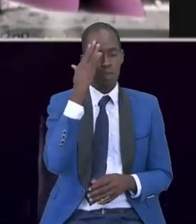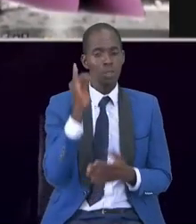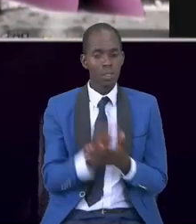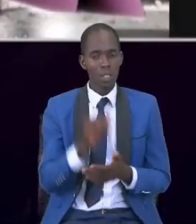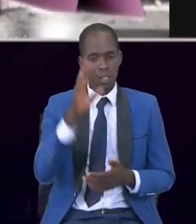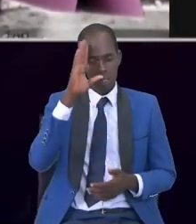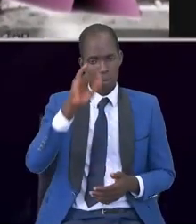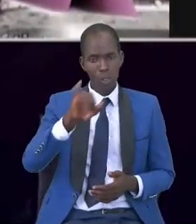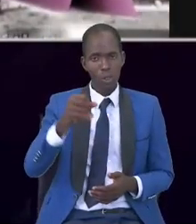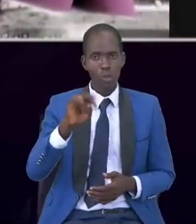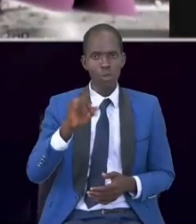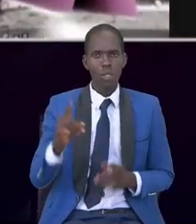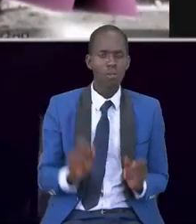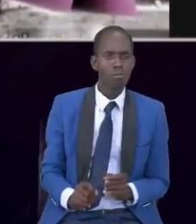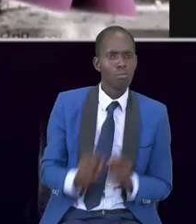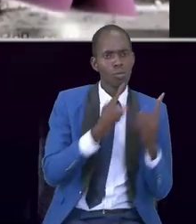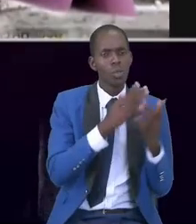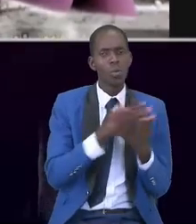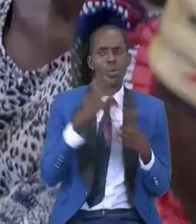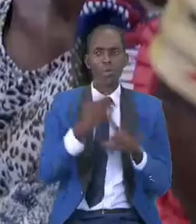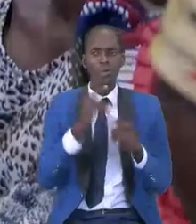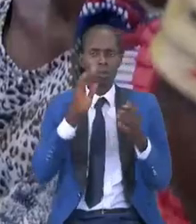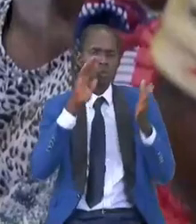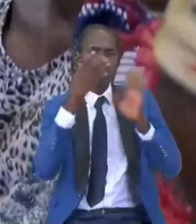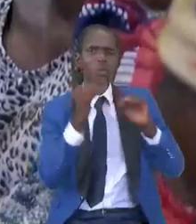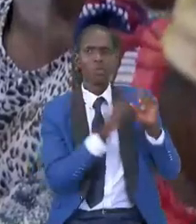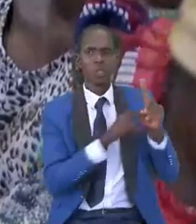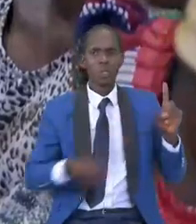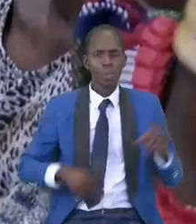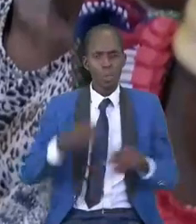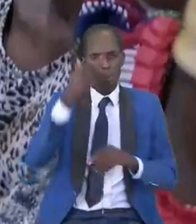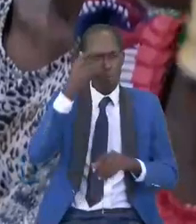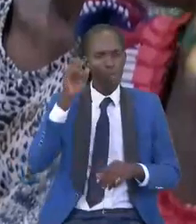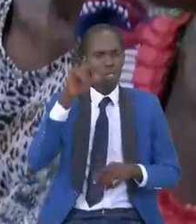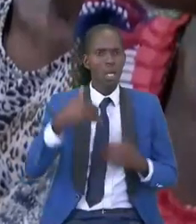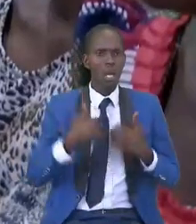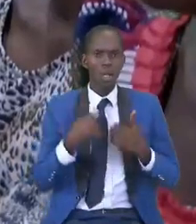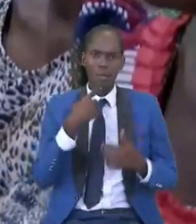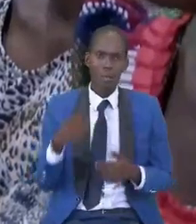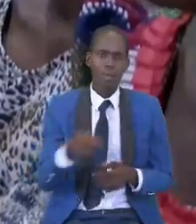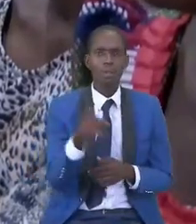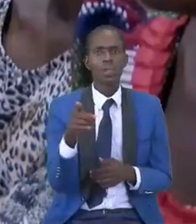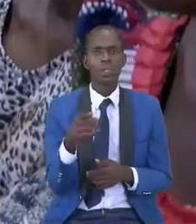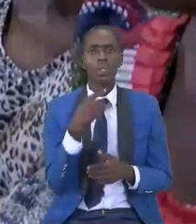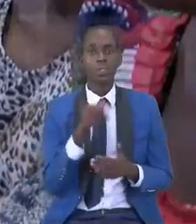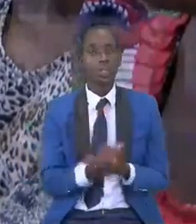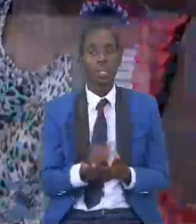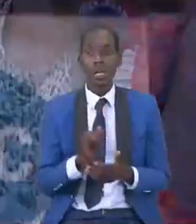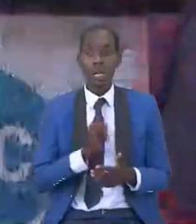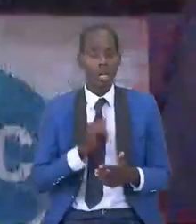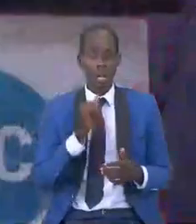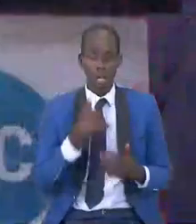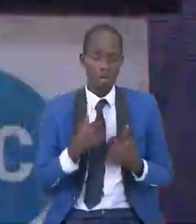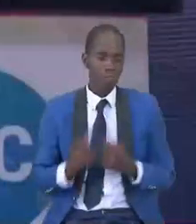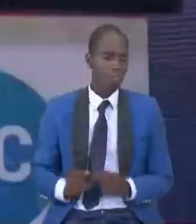de l'Éternel. Parce qu'il leur avait dit, il dit, je fuis la présence